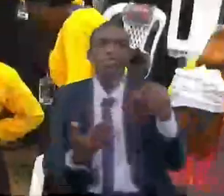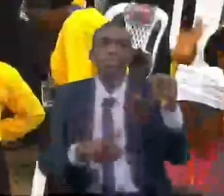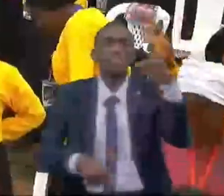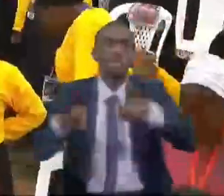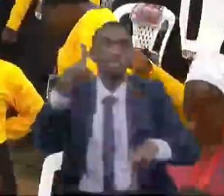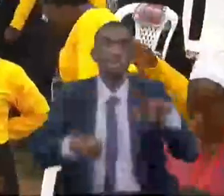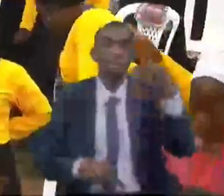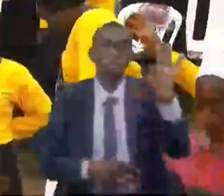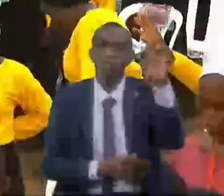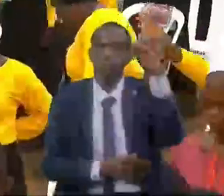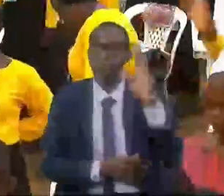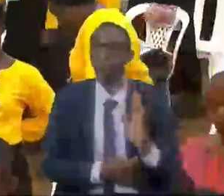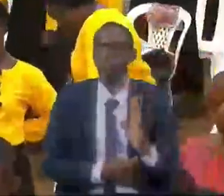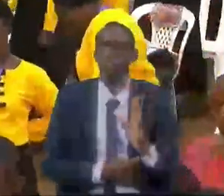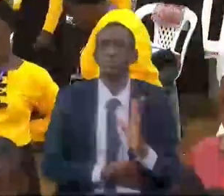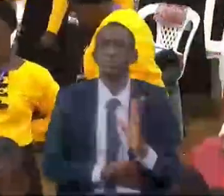Dieu.